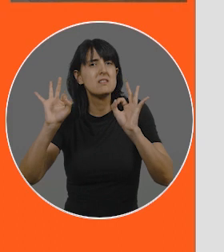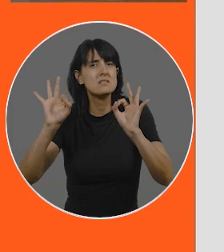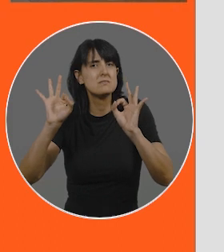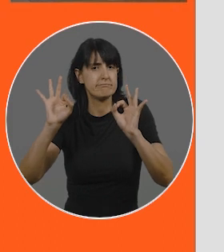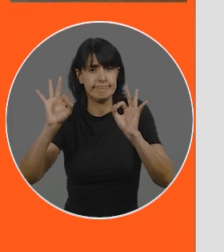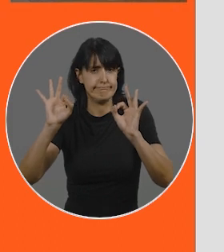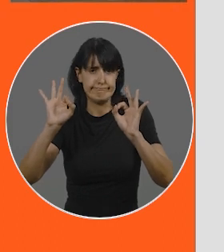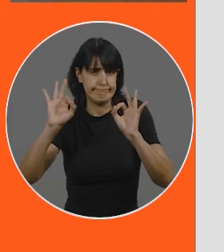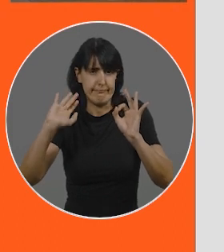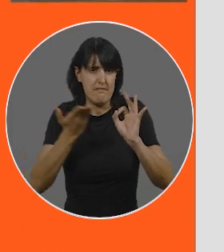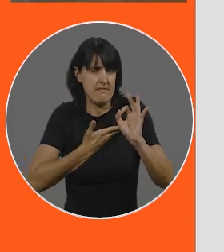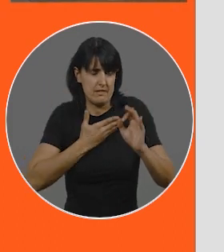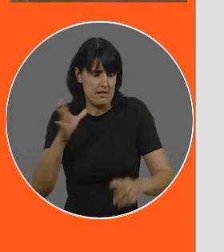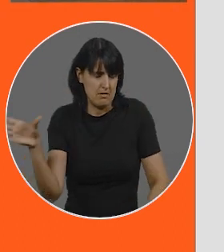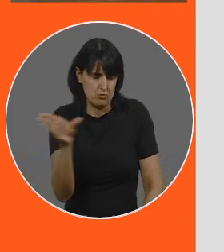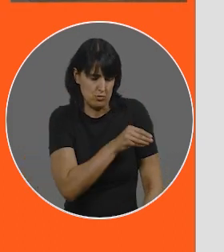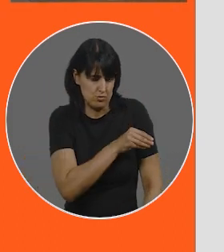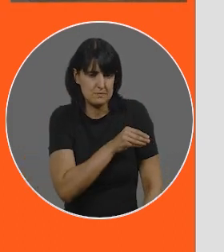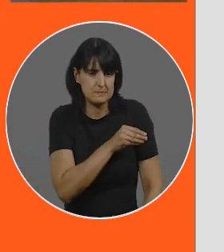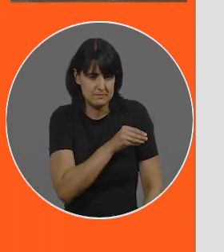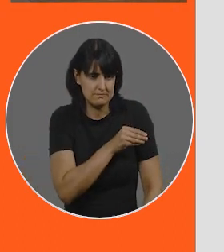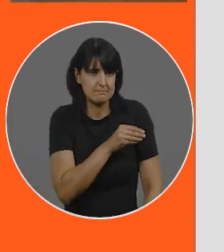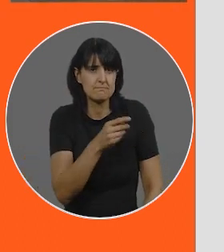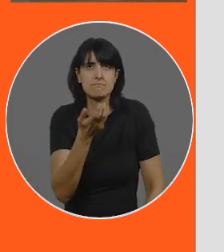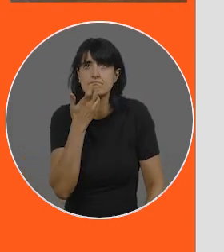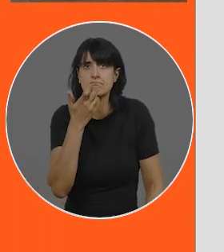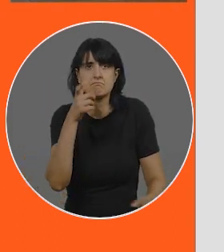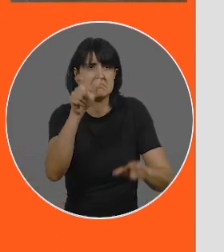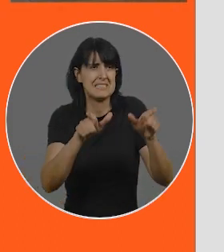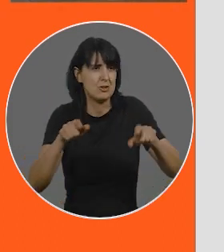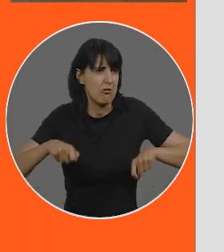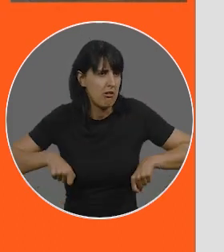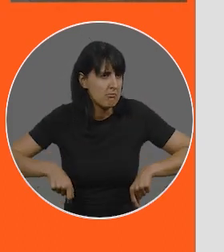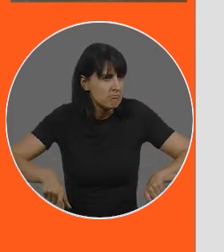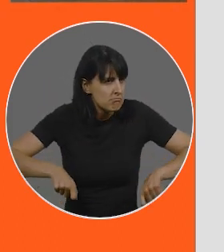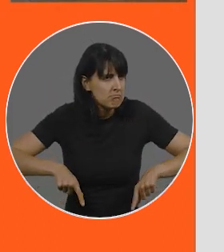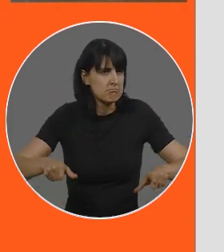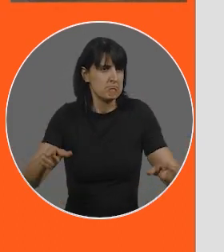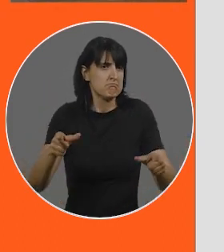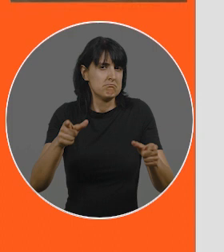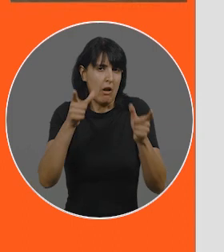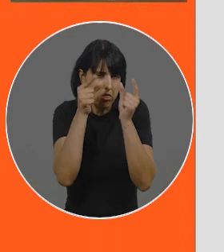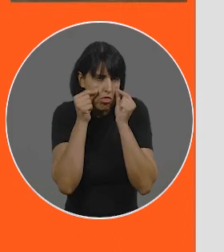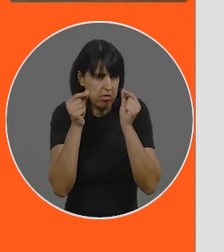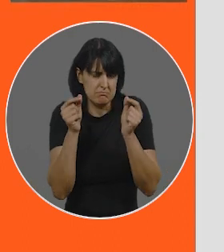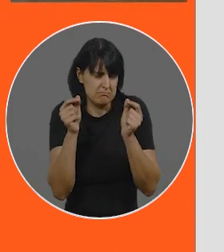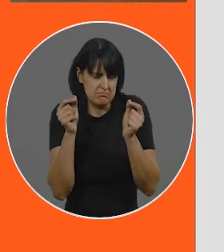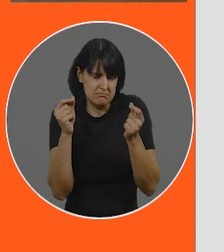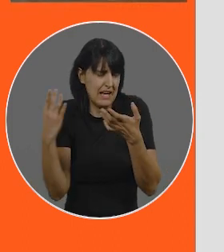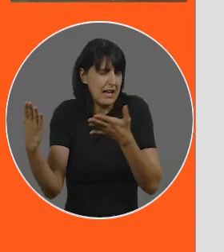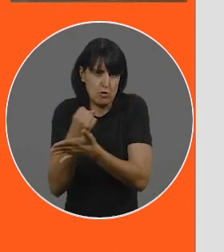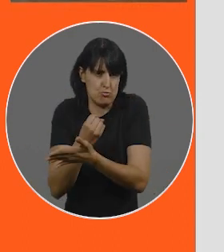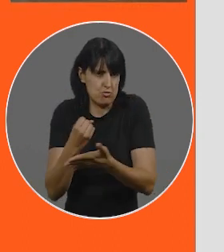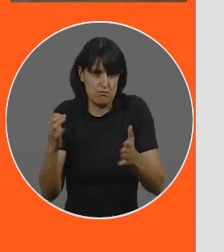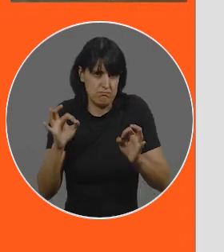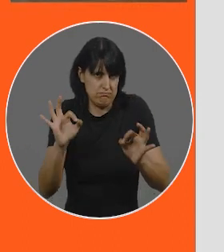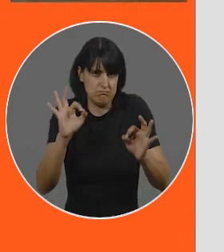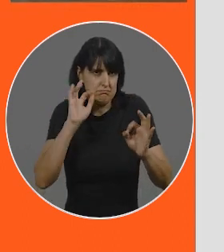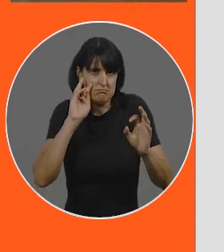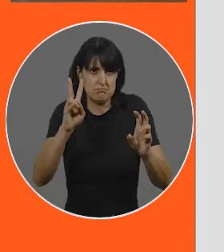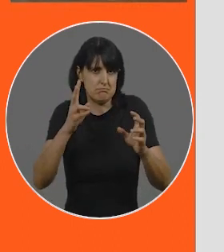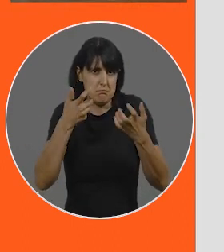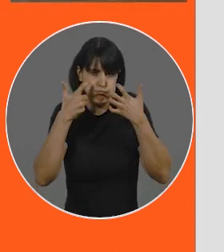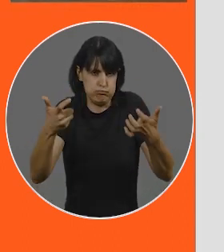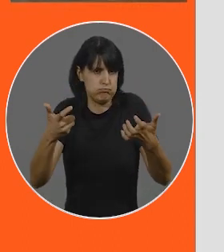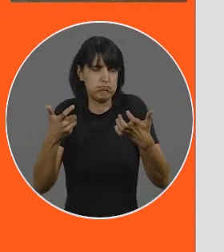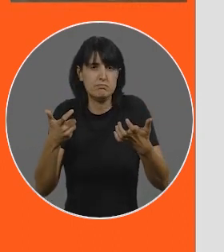l'estructura. L'estructura, tothom. Aquí, pèrdua de visió, mobilitat, tothom. Aquí sí que ho he posat, perquè